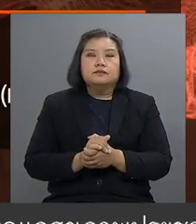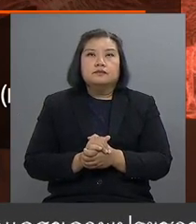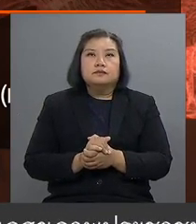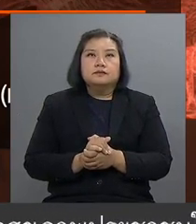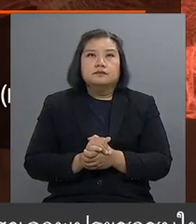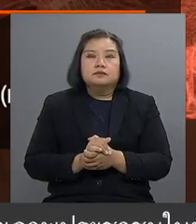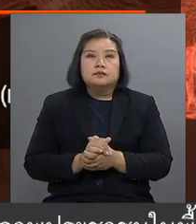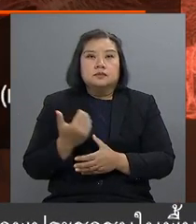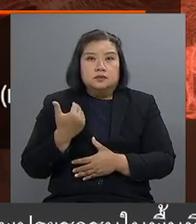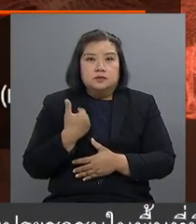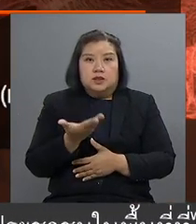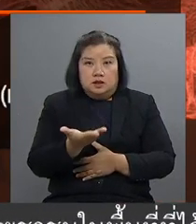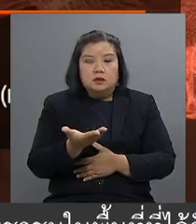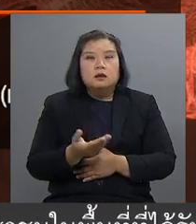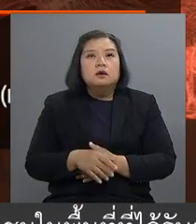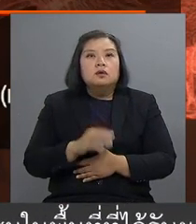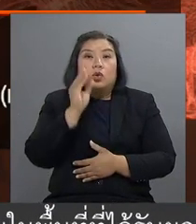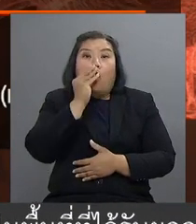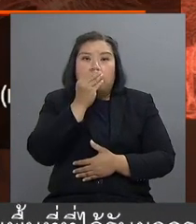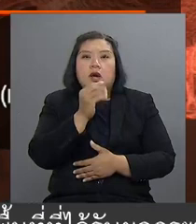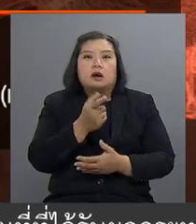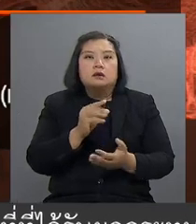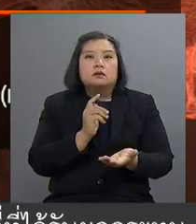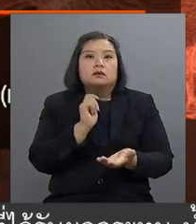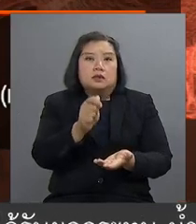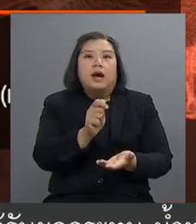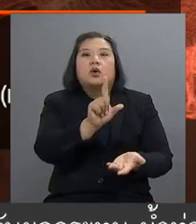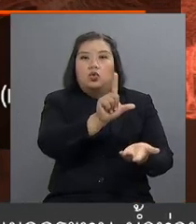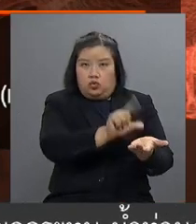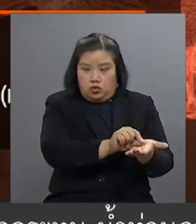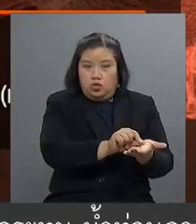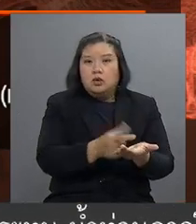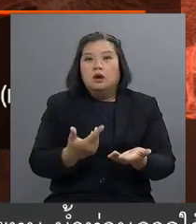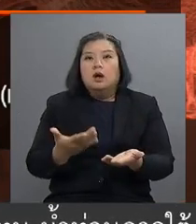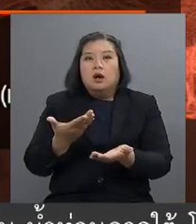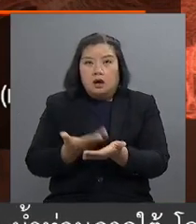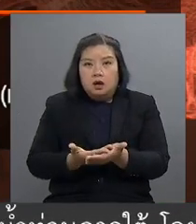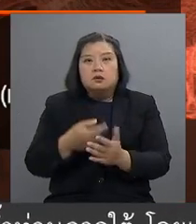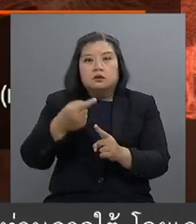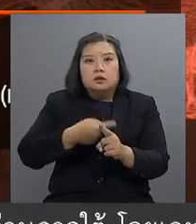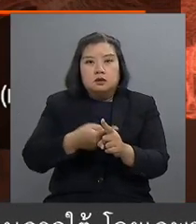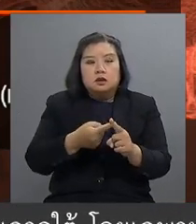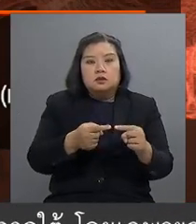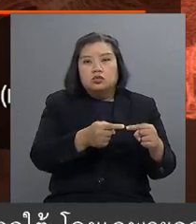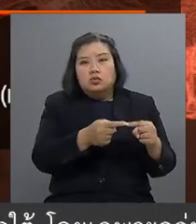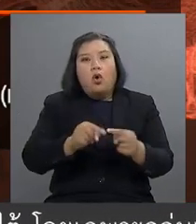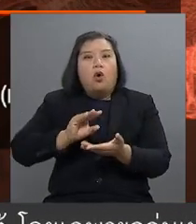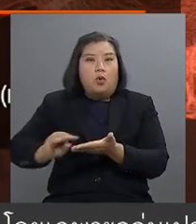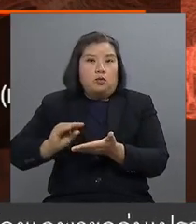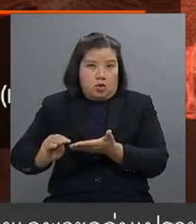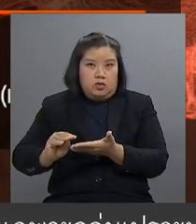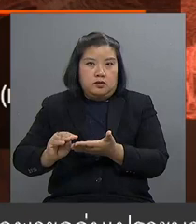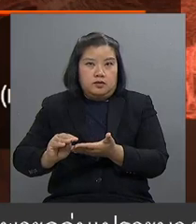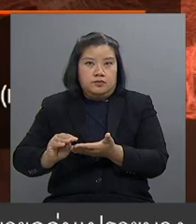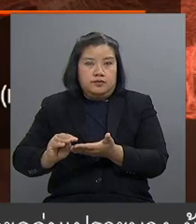แล้วคุกกันที่เป็นล่างเลยปล่าวร้านรถดอกเบี้ยทุกวันที่กันล่ากะทิยาวแล้วยอดผ่อนต่องวด